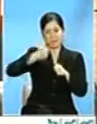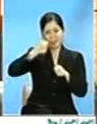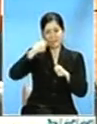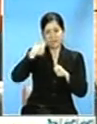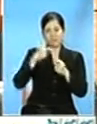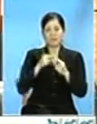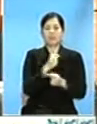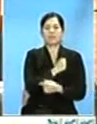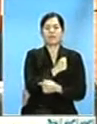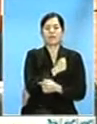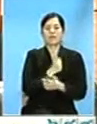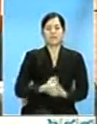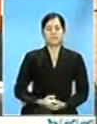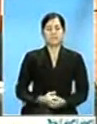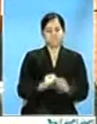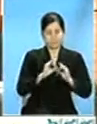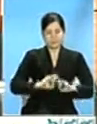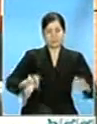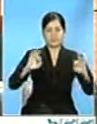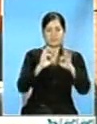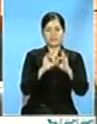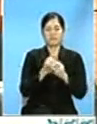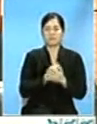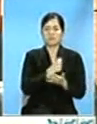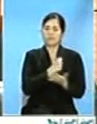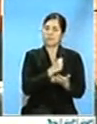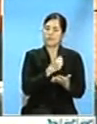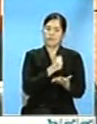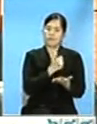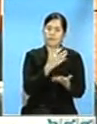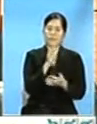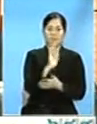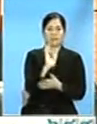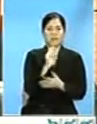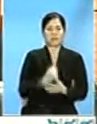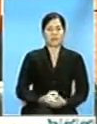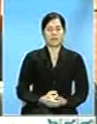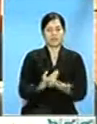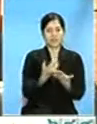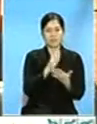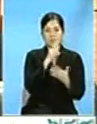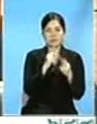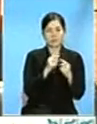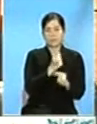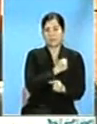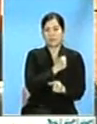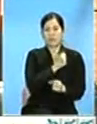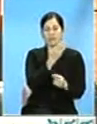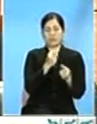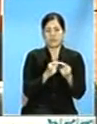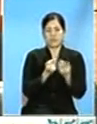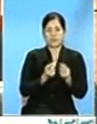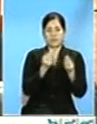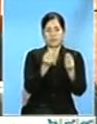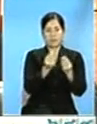ต้องอดทนครับเราอดกลั้นด้วยครับไม่ใช่ทนไม่ได้เราต้องออกมาทำให้ประชาชนเบื่อหน่าย